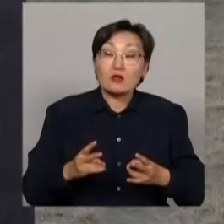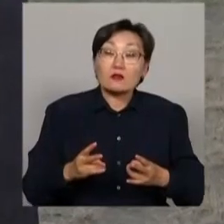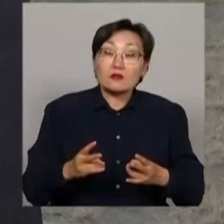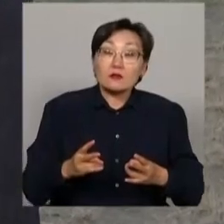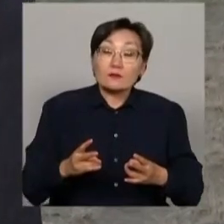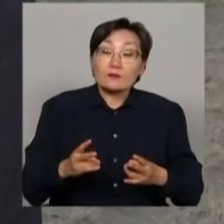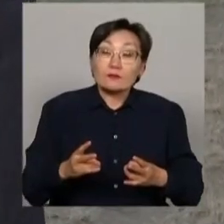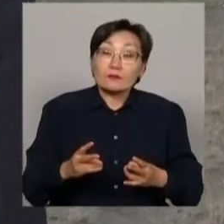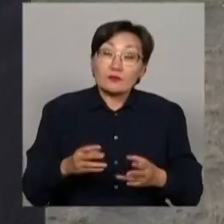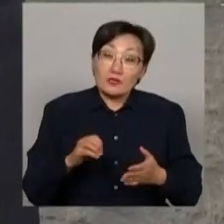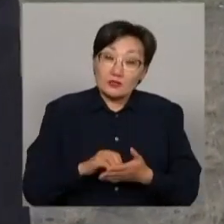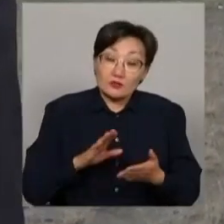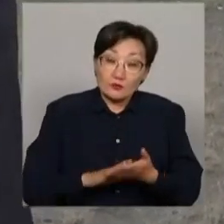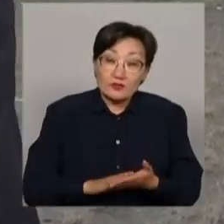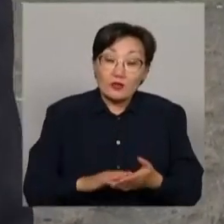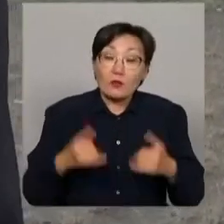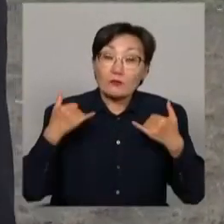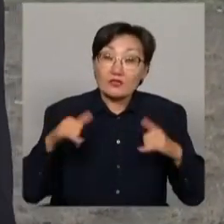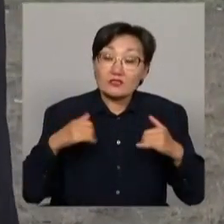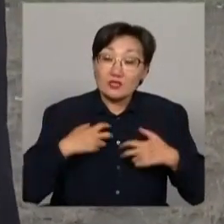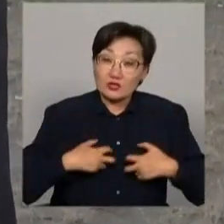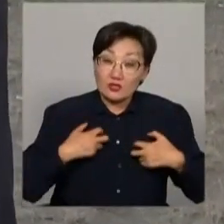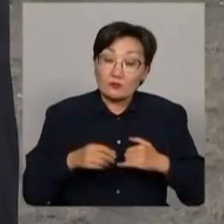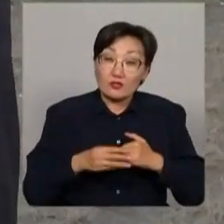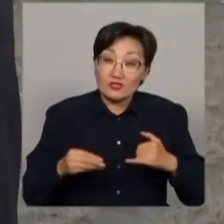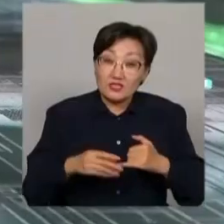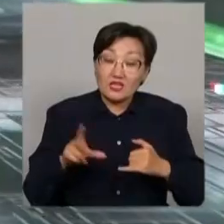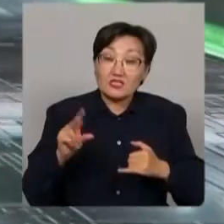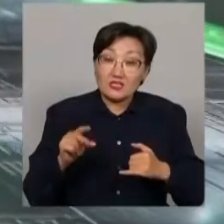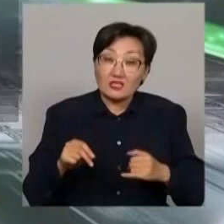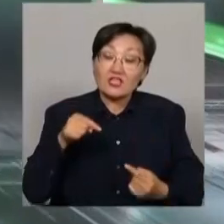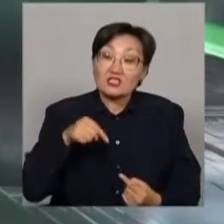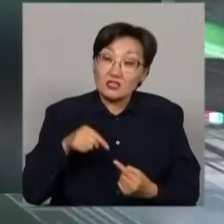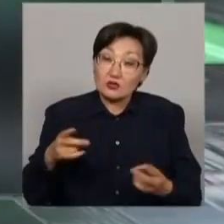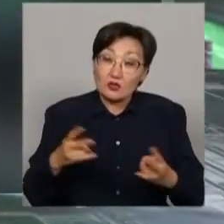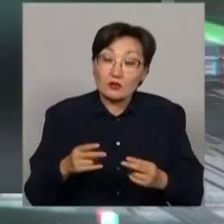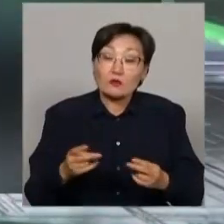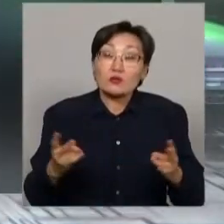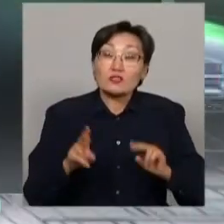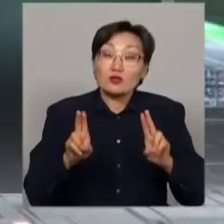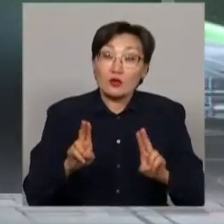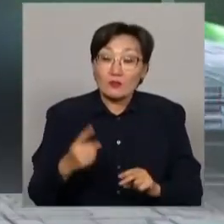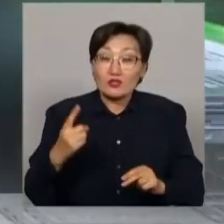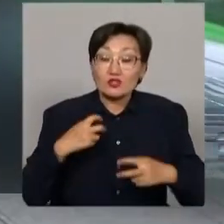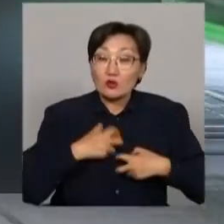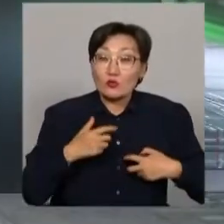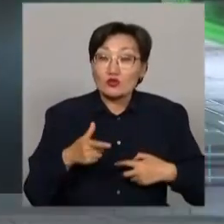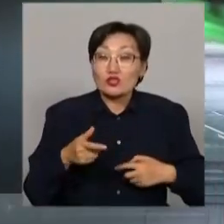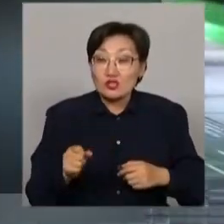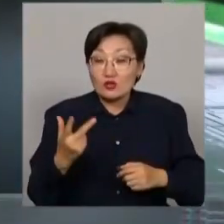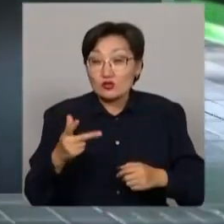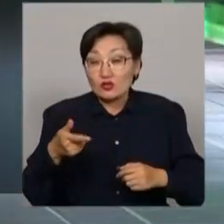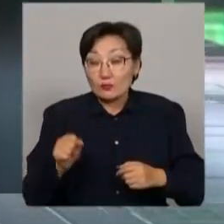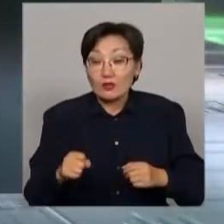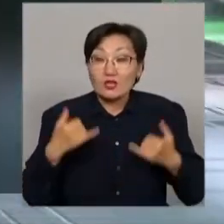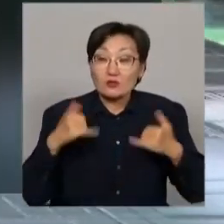бар. Соған тіркеп, мал мен жердің санын екеуі сәйкес келу керек. Тиісті нормаға сәйкес бір қойға 3 гектар, ал ірі